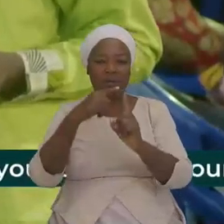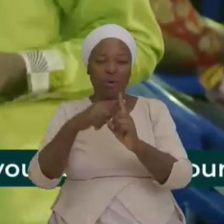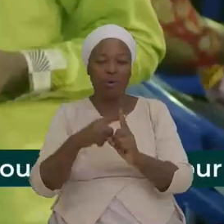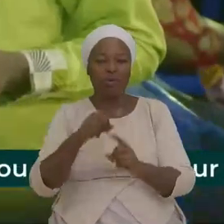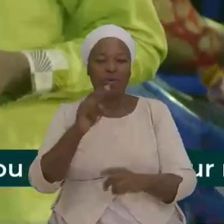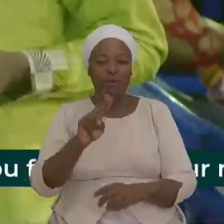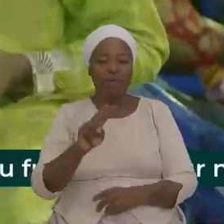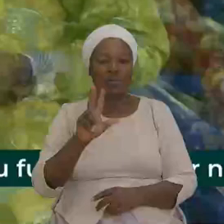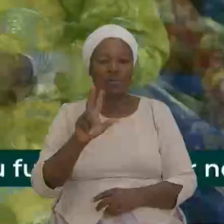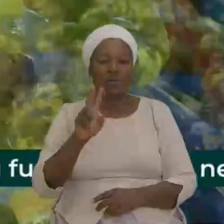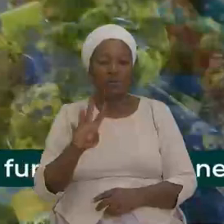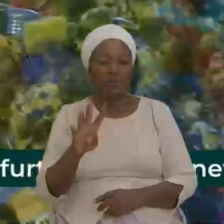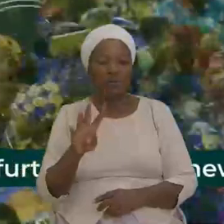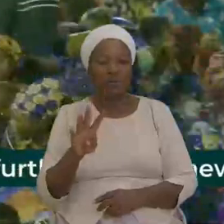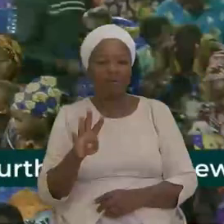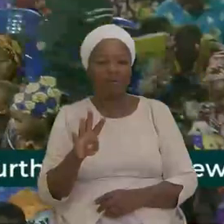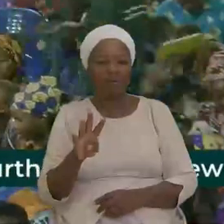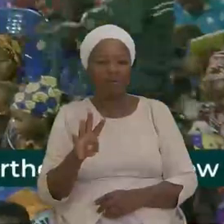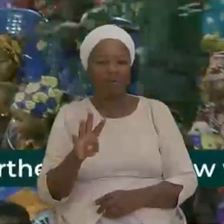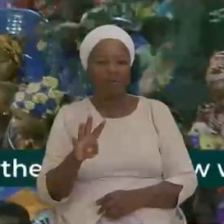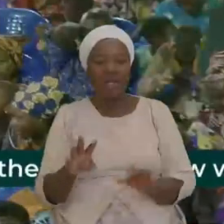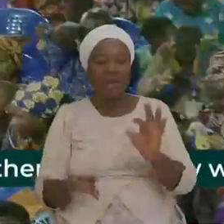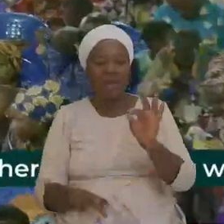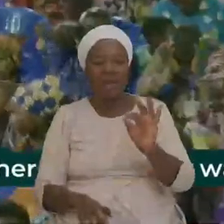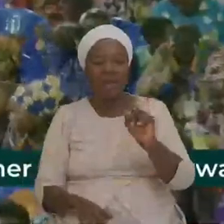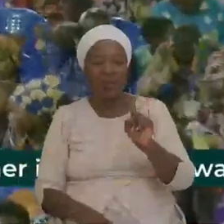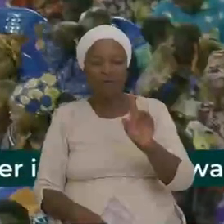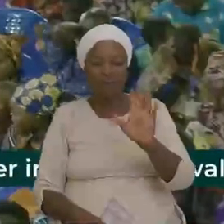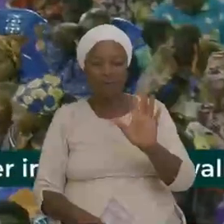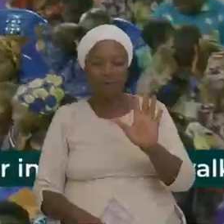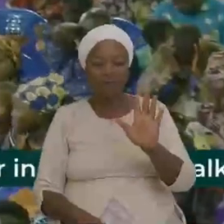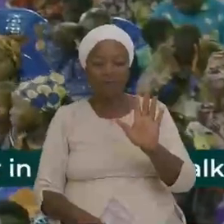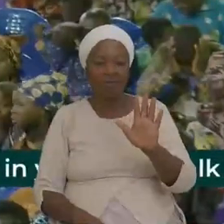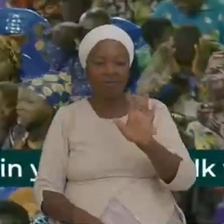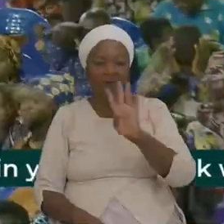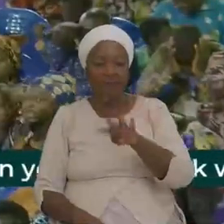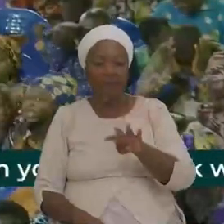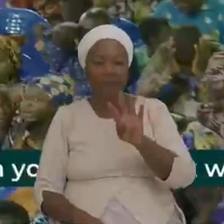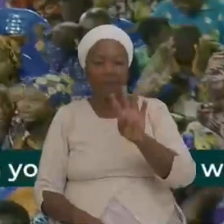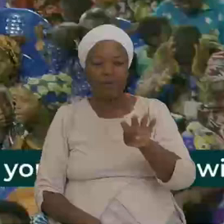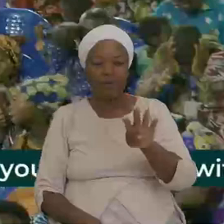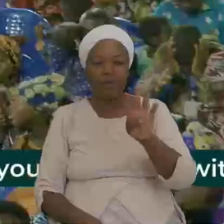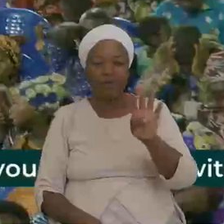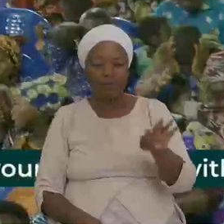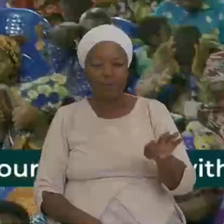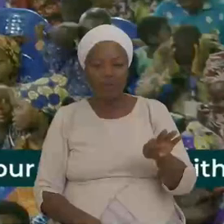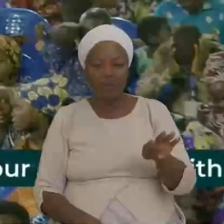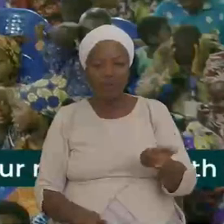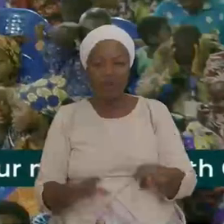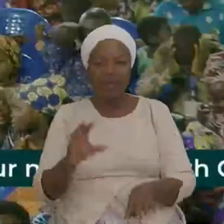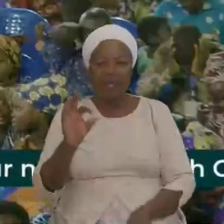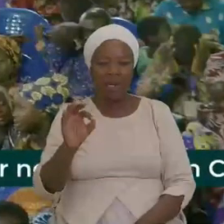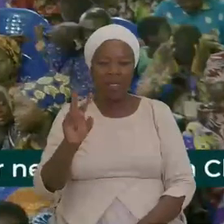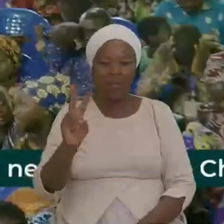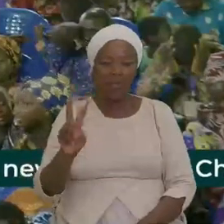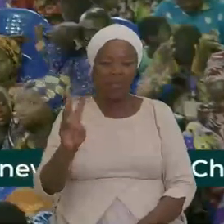plus 234 91, 54, 44, 92, 63.